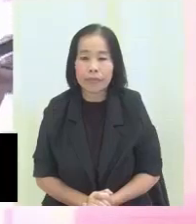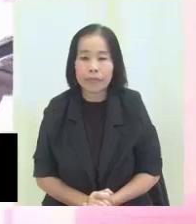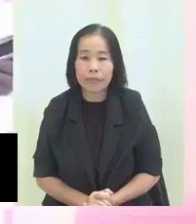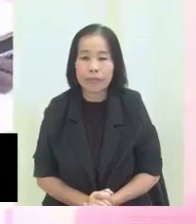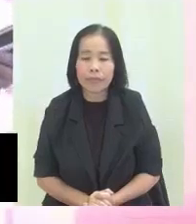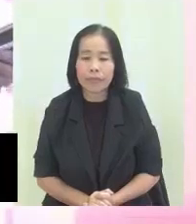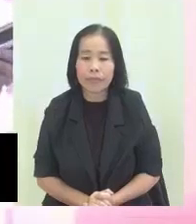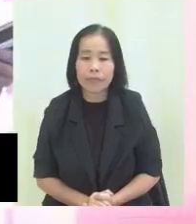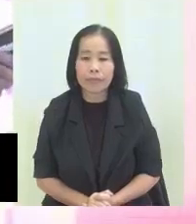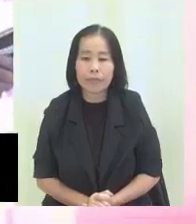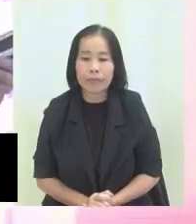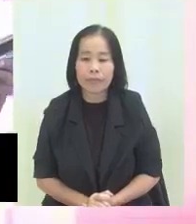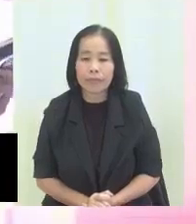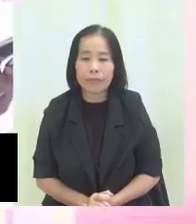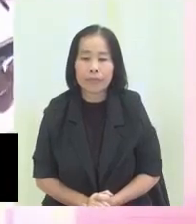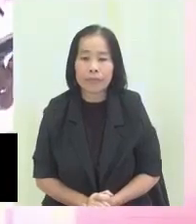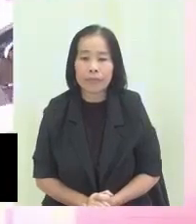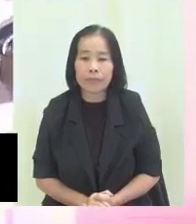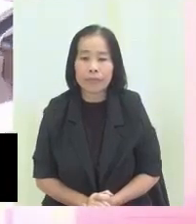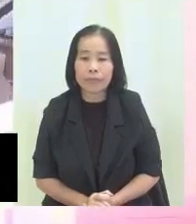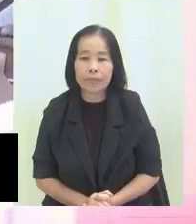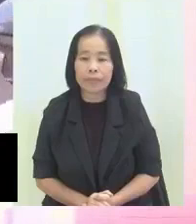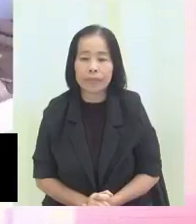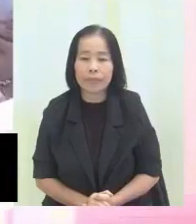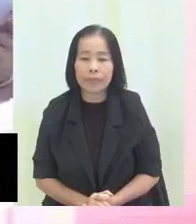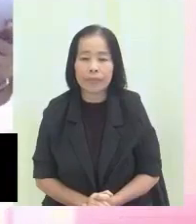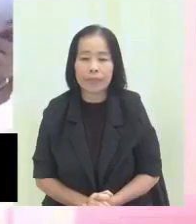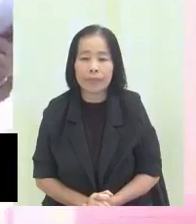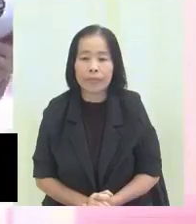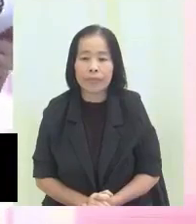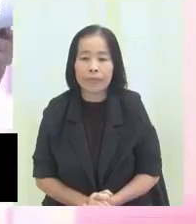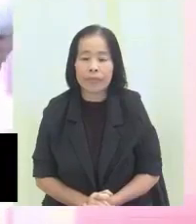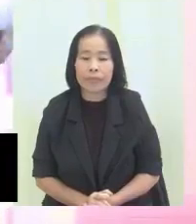with Disability 2023.